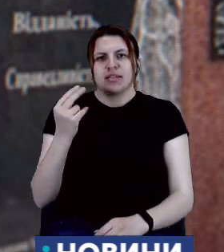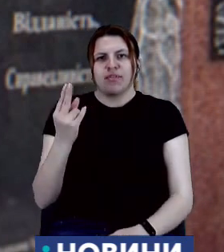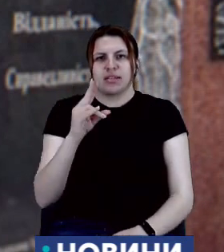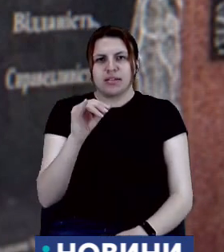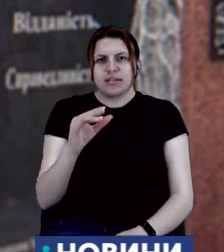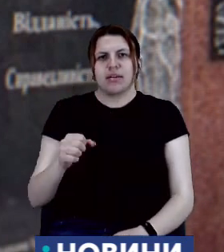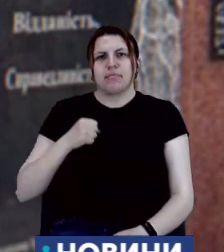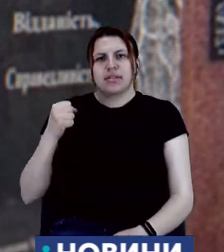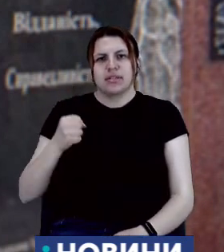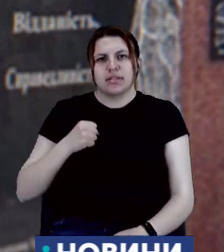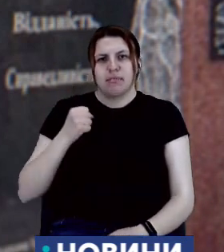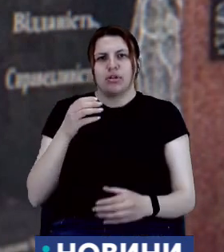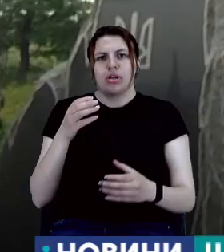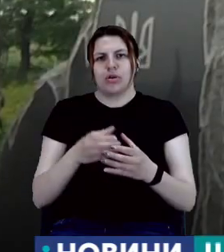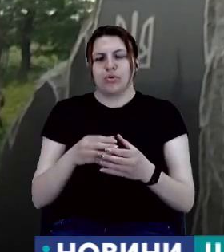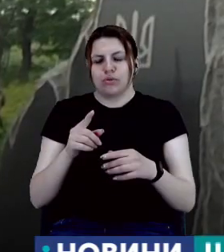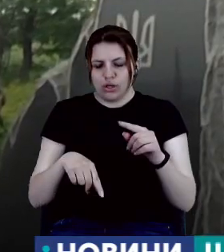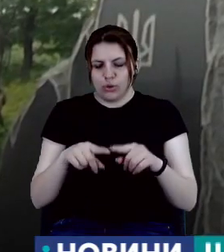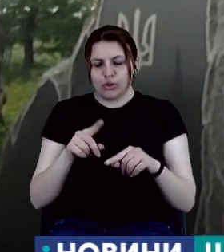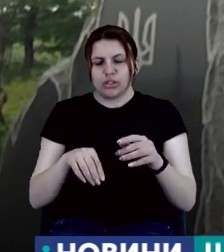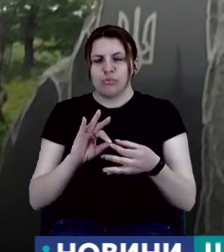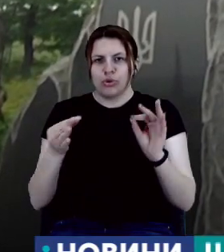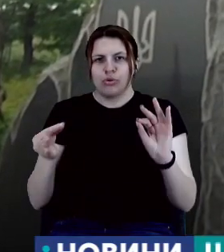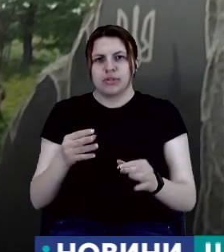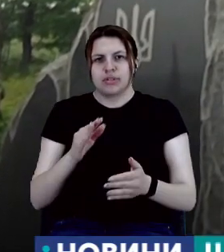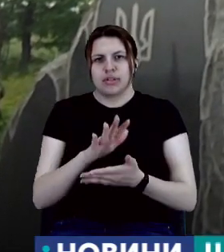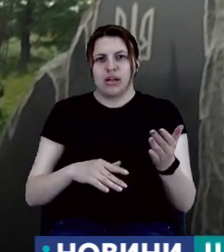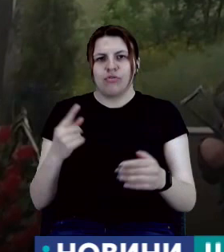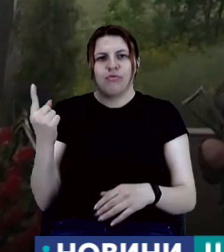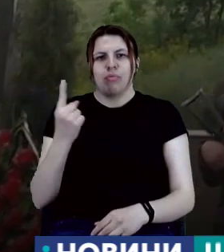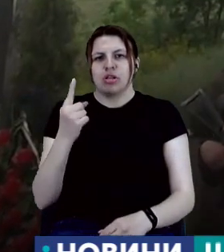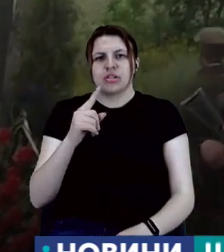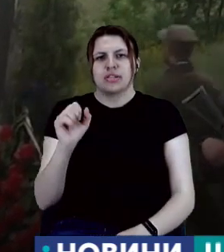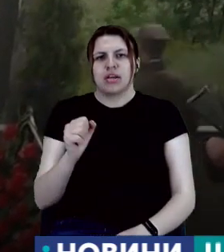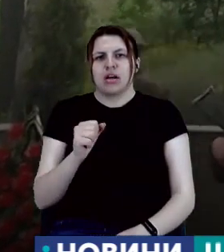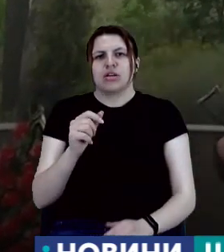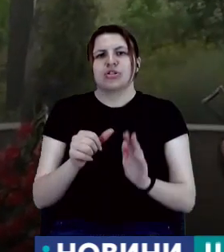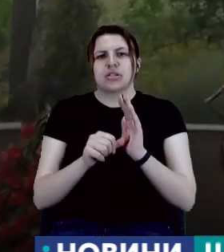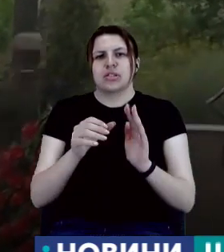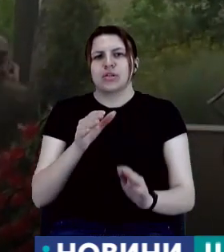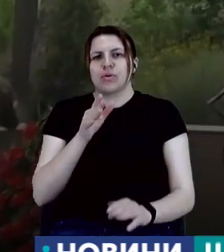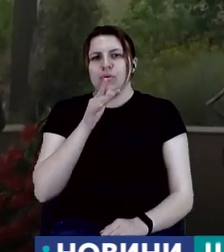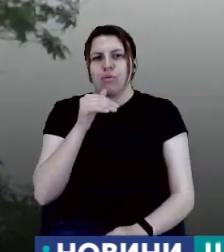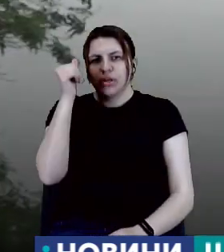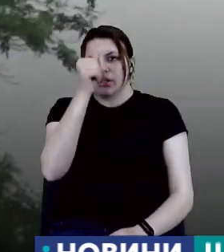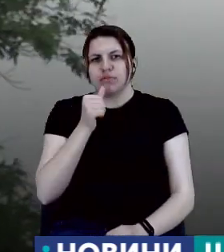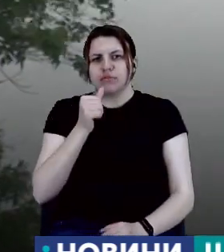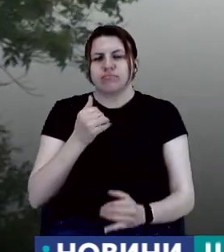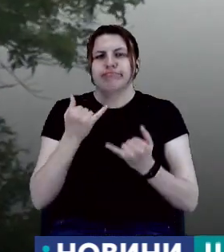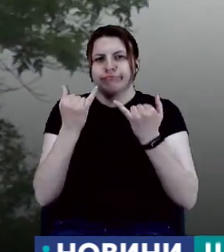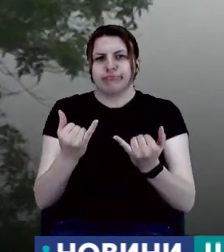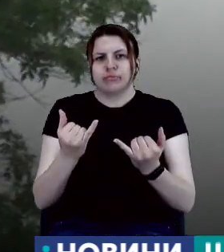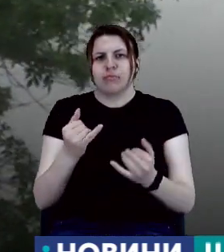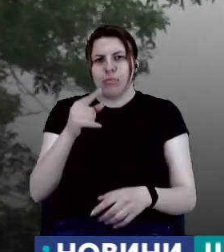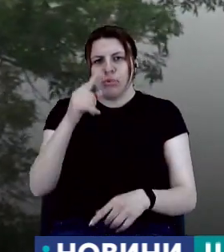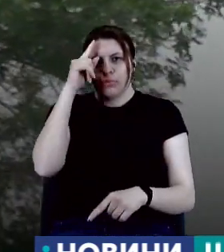родичі. Подробиці далі. Вперше за 6 років бійці віддали шану побратимам, кружляючи над місцем падіння на такому